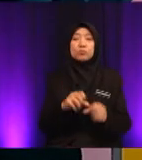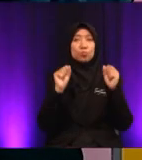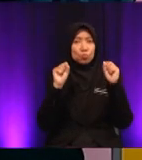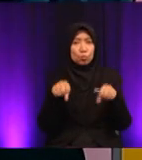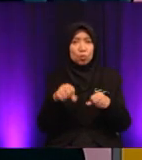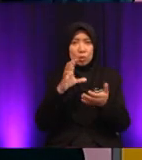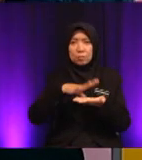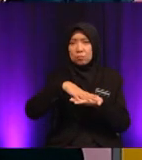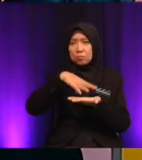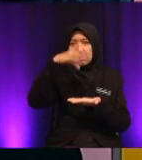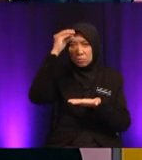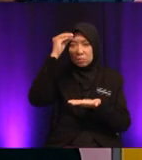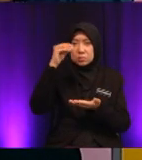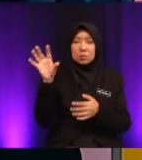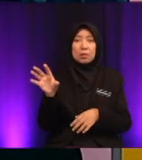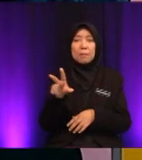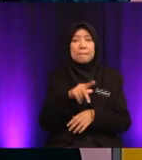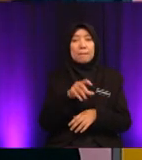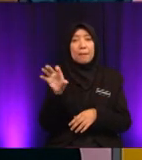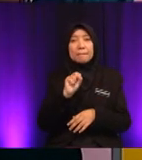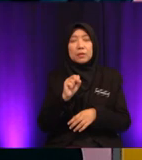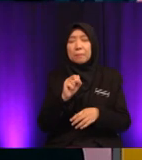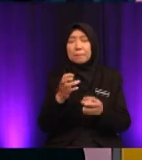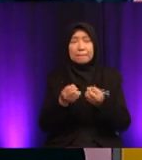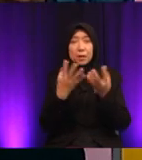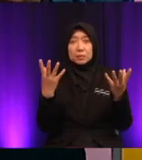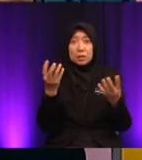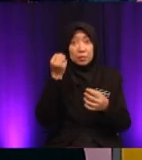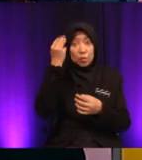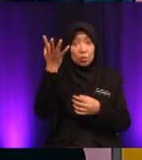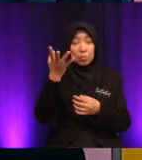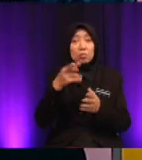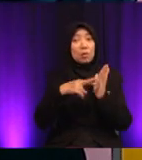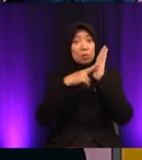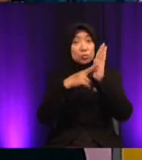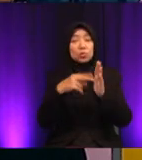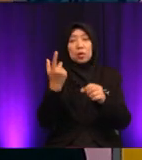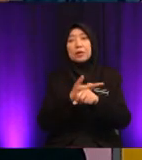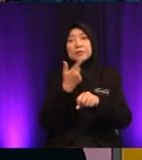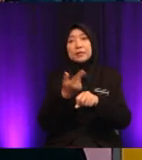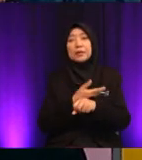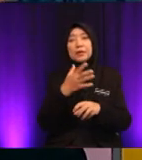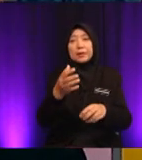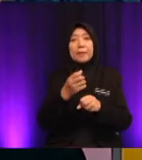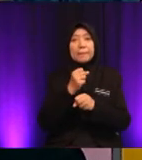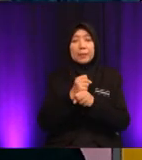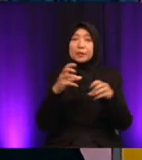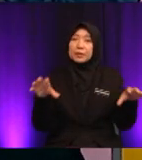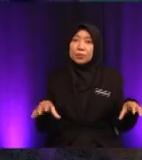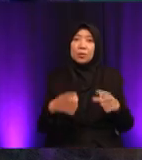belajar-belajar atau murid-murid mendapatkan berbagai berbagai rujukan dan latihan-latihan yang dapat